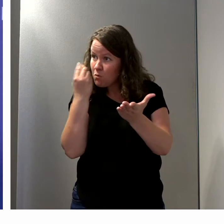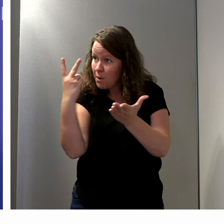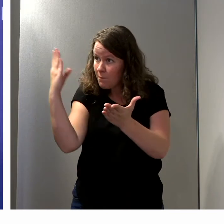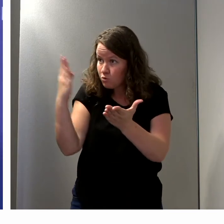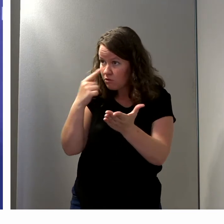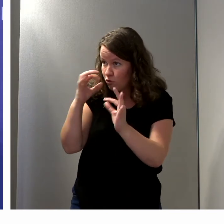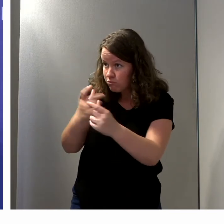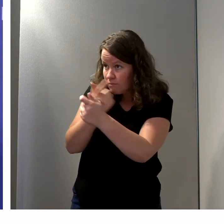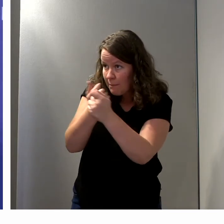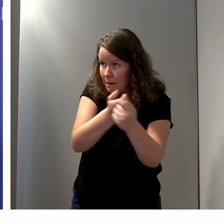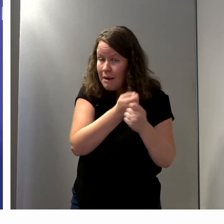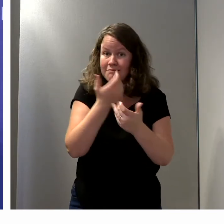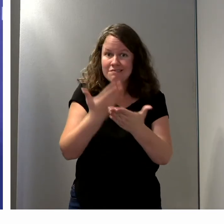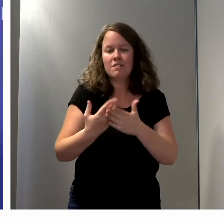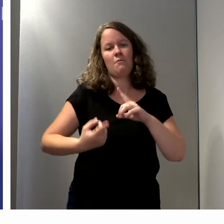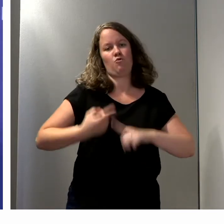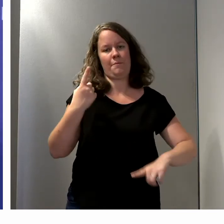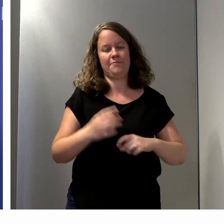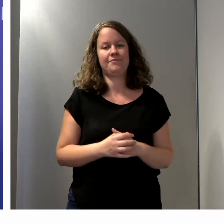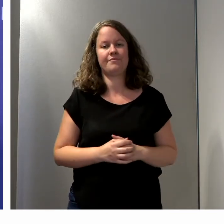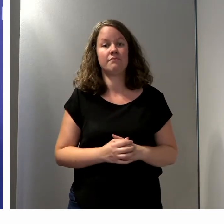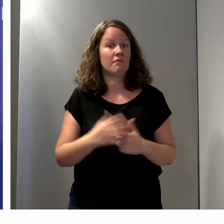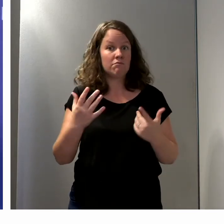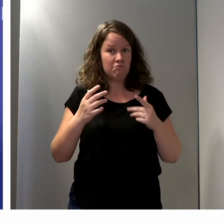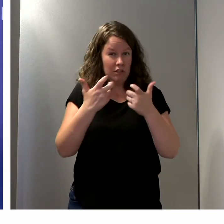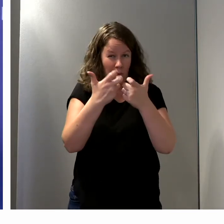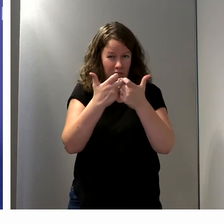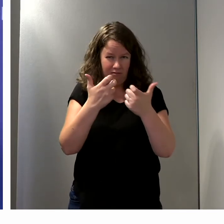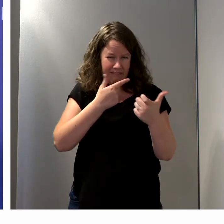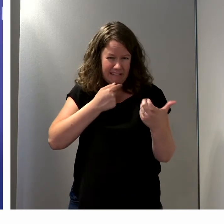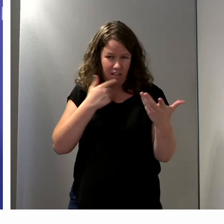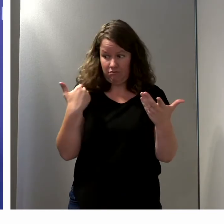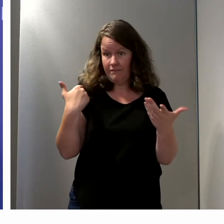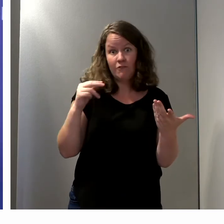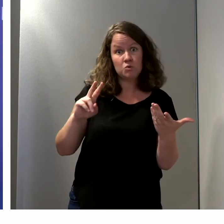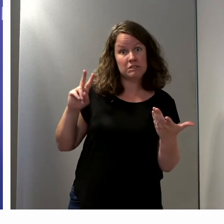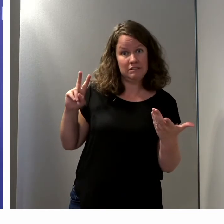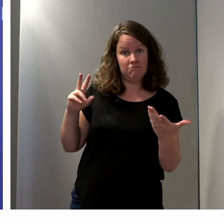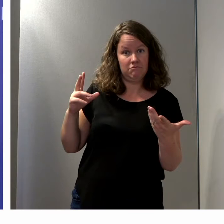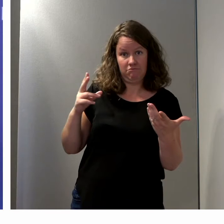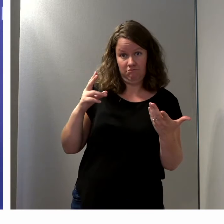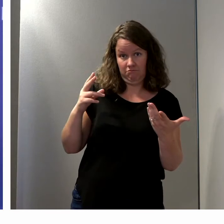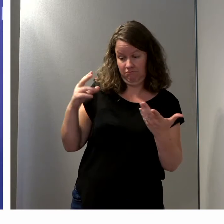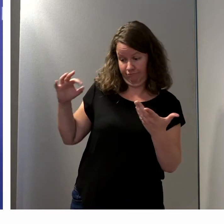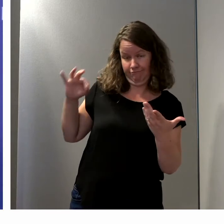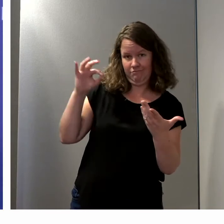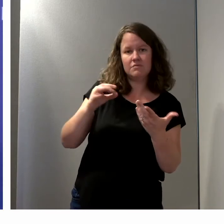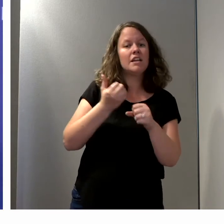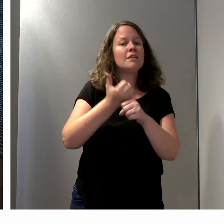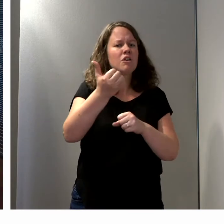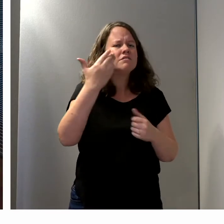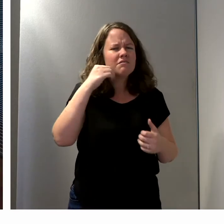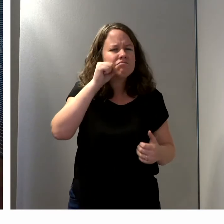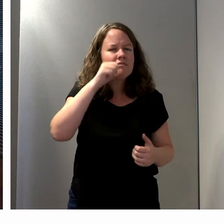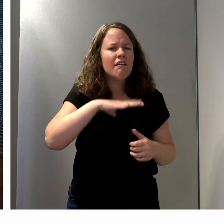leurs besoins. Et je vais prendre un exemple très concret puisque c'était rien que vendredi dernier. L'année prochaine, il y a des élections, si vous n'avez pas entendu